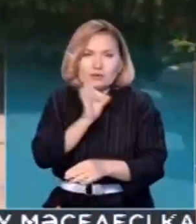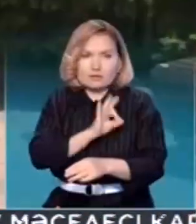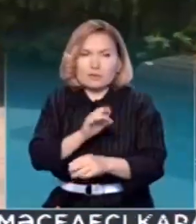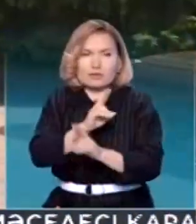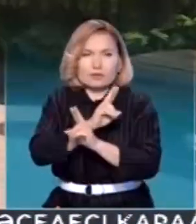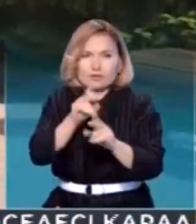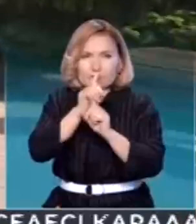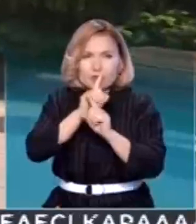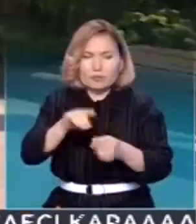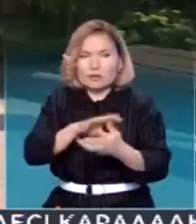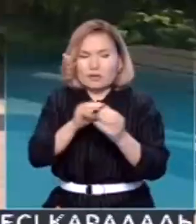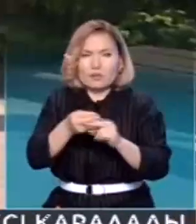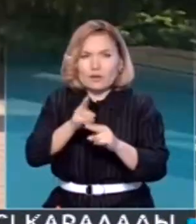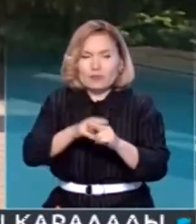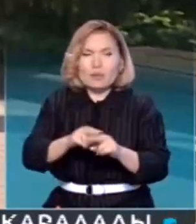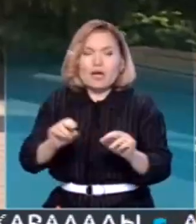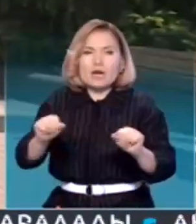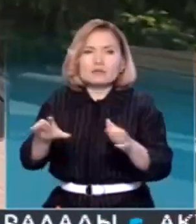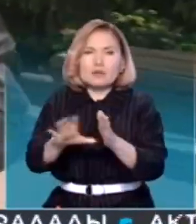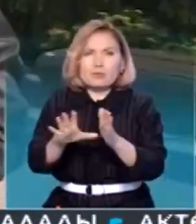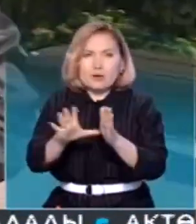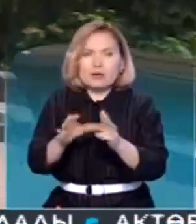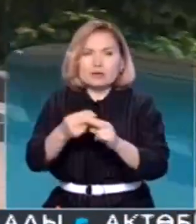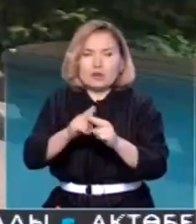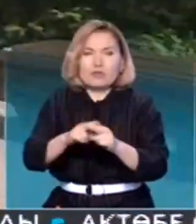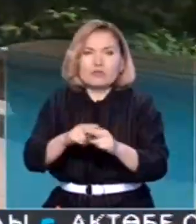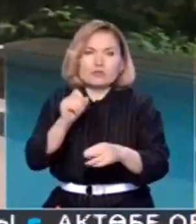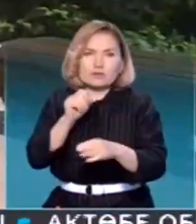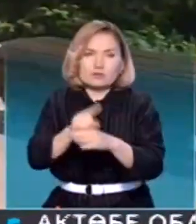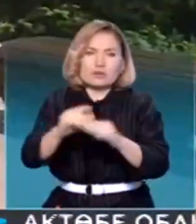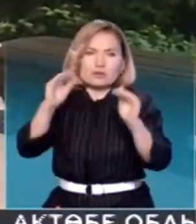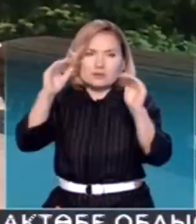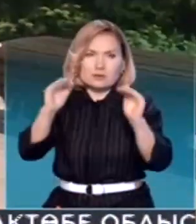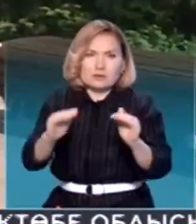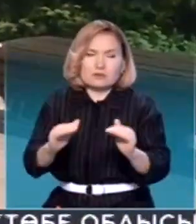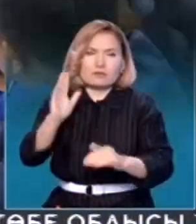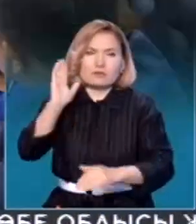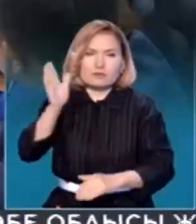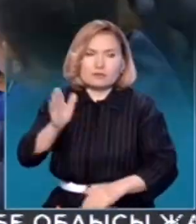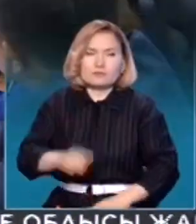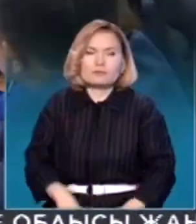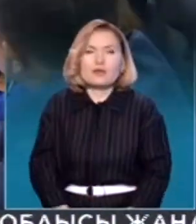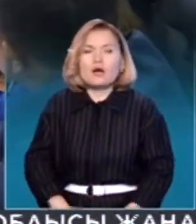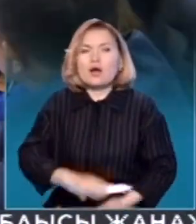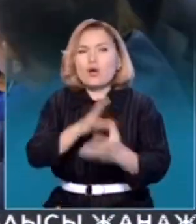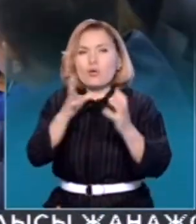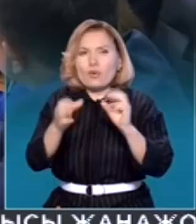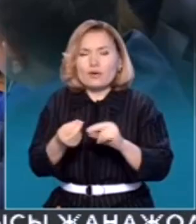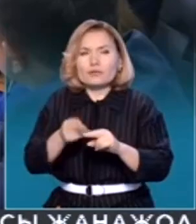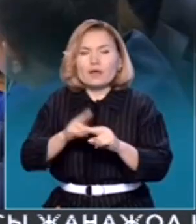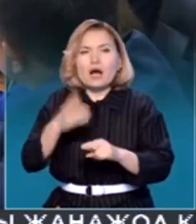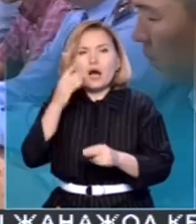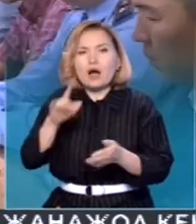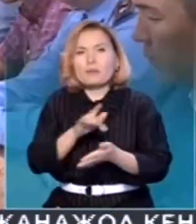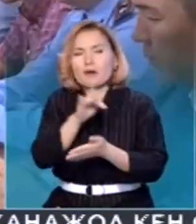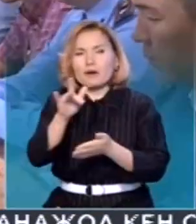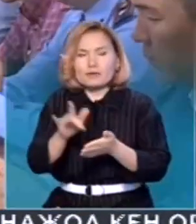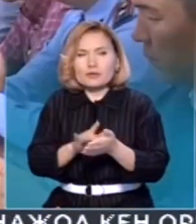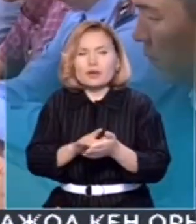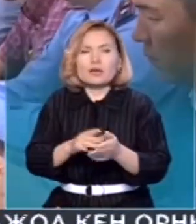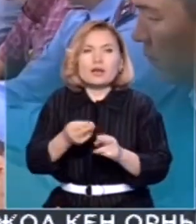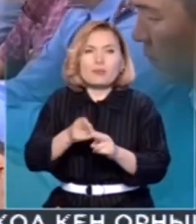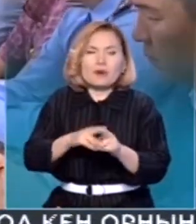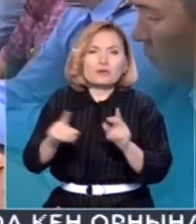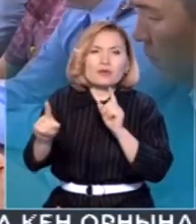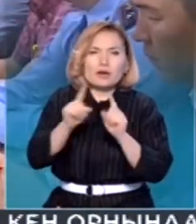электросамокаттарға деген сұраныстың күрт төмендеуіне әкелуі мүмкін деп дабыл қағып отыр. Осы мәселен талқылау үшін Алматыда құзырлы органдар мен